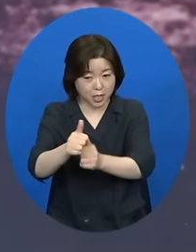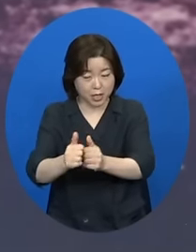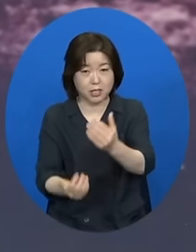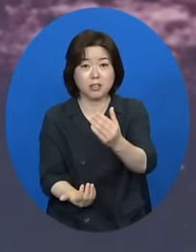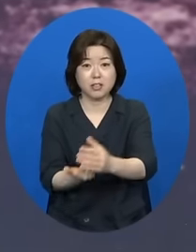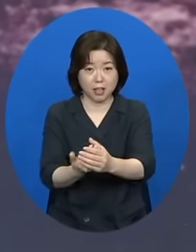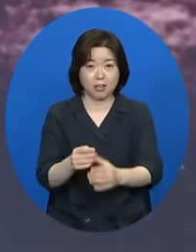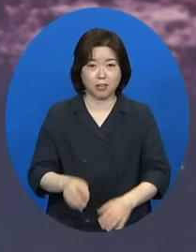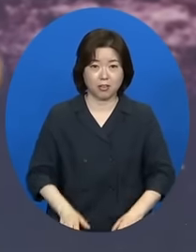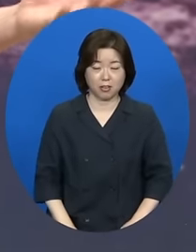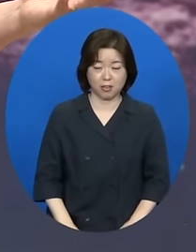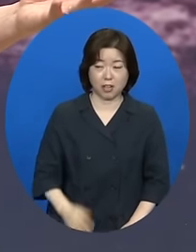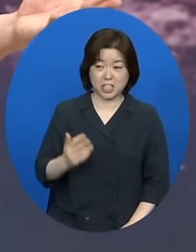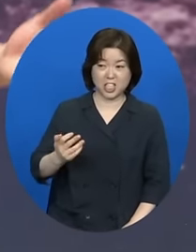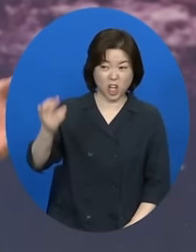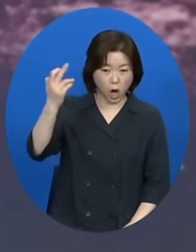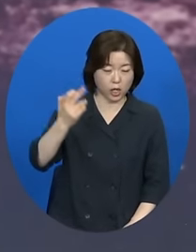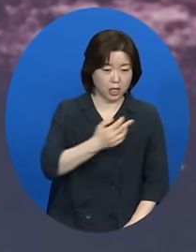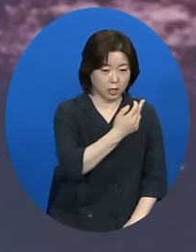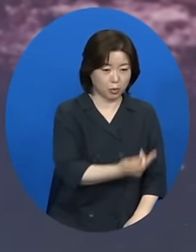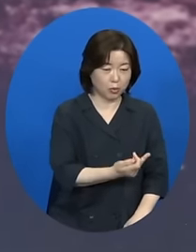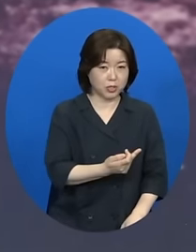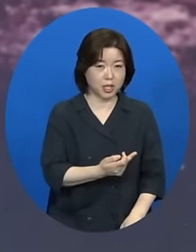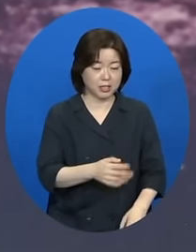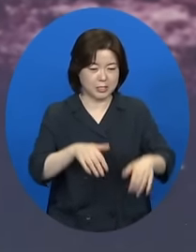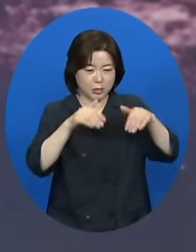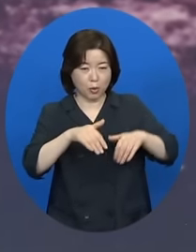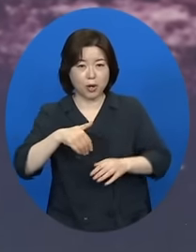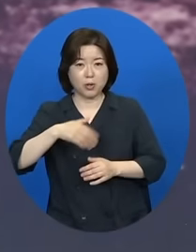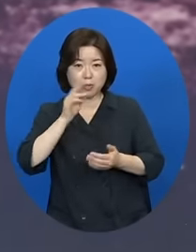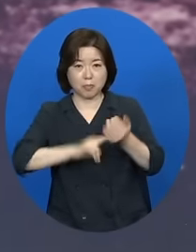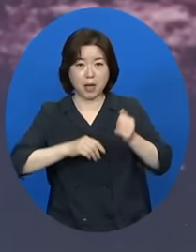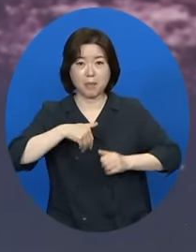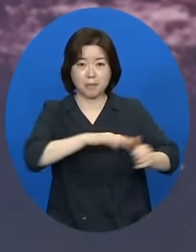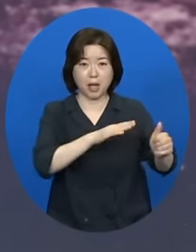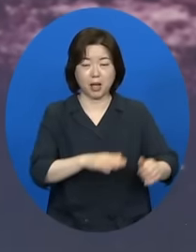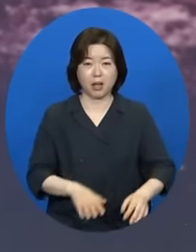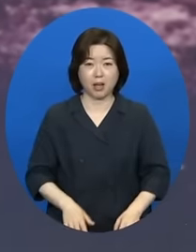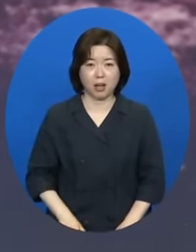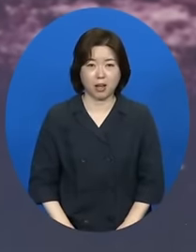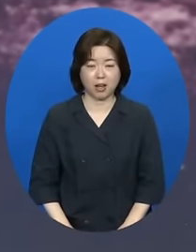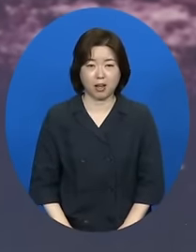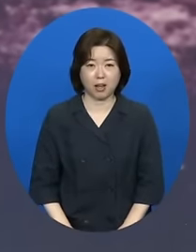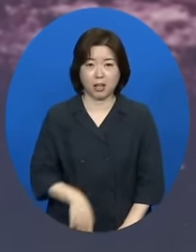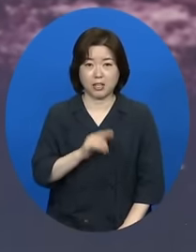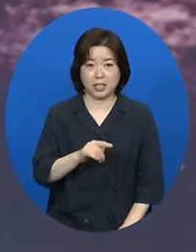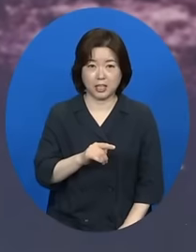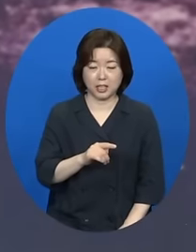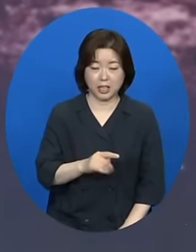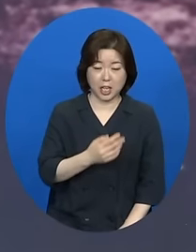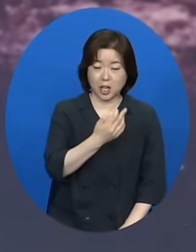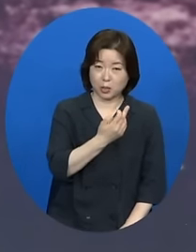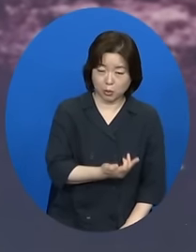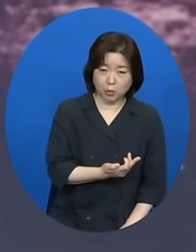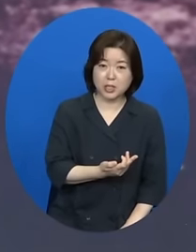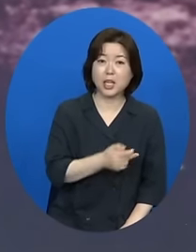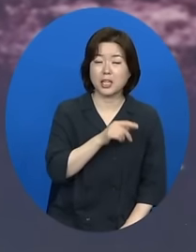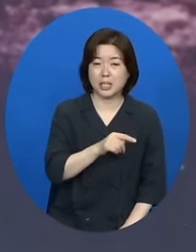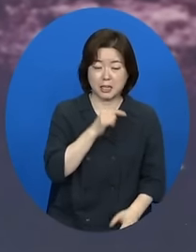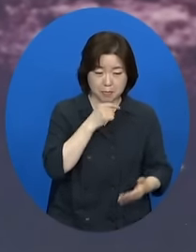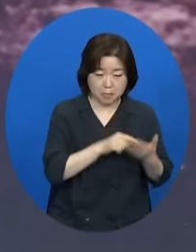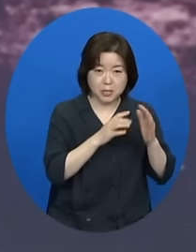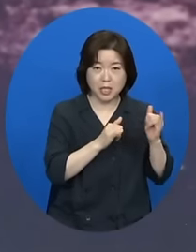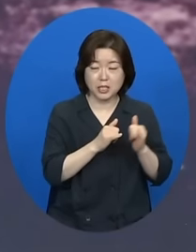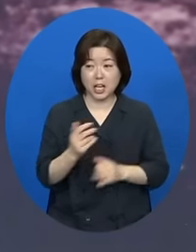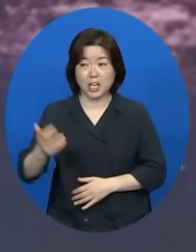형들이 동생을 노예로 팔아 넘깁니다. 이번에는 동생인 요셉이 피해자가 되고 형들이 가해자가 되는 거죠. 바뀌긴